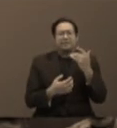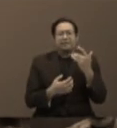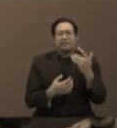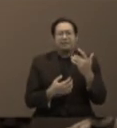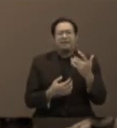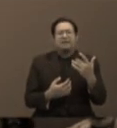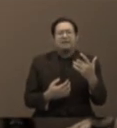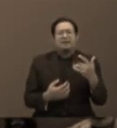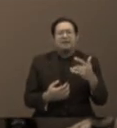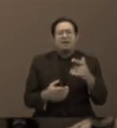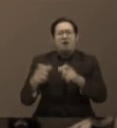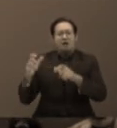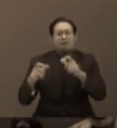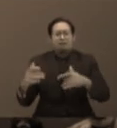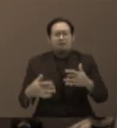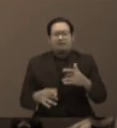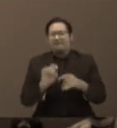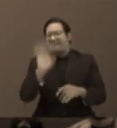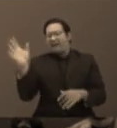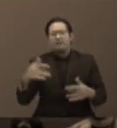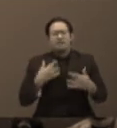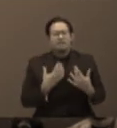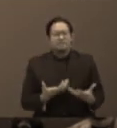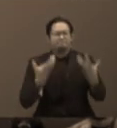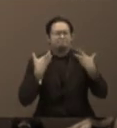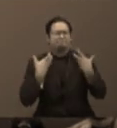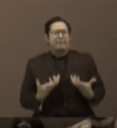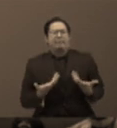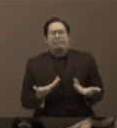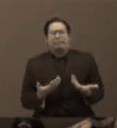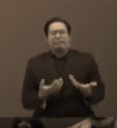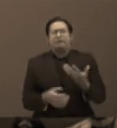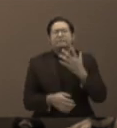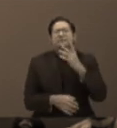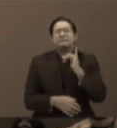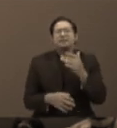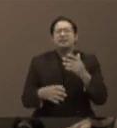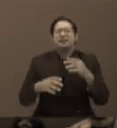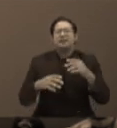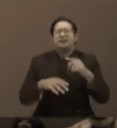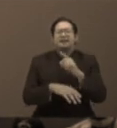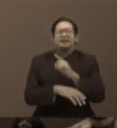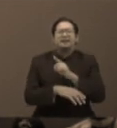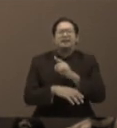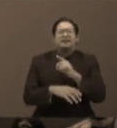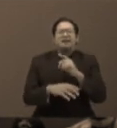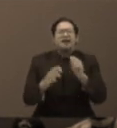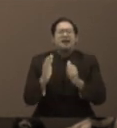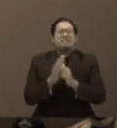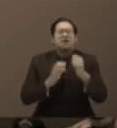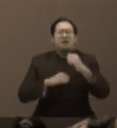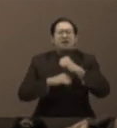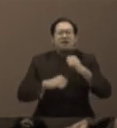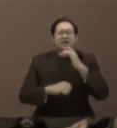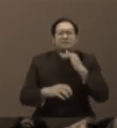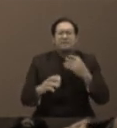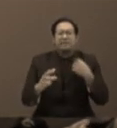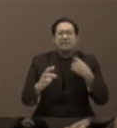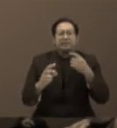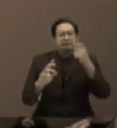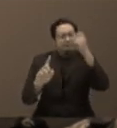sehingga tidak heran jika pembinaan olahraga ini kurang begitu dihargai diminati